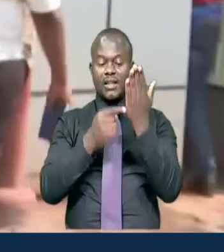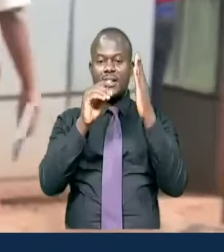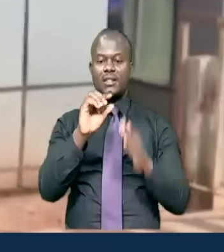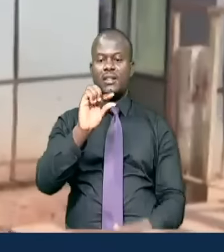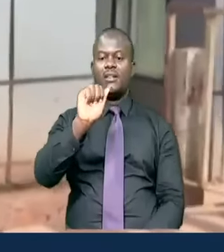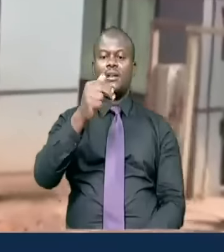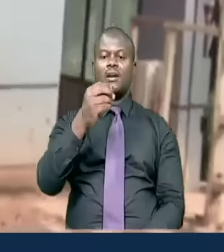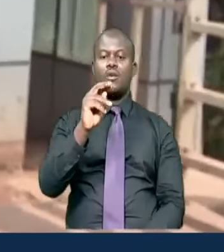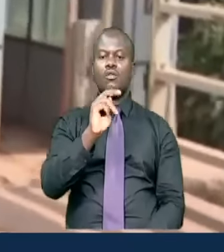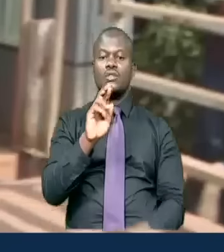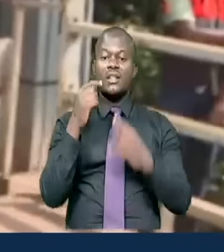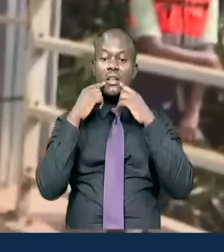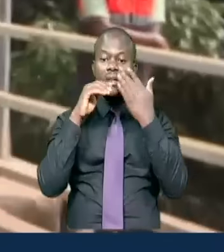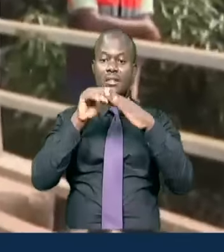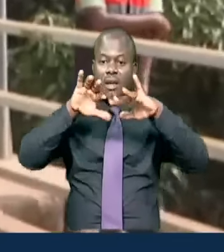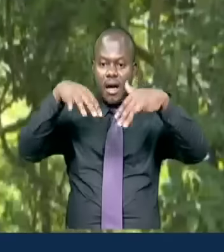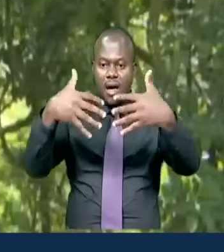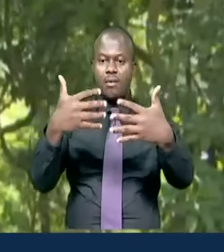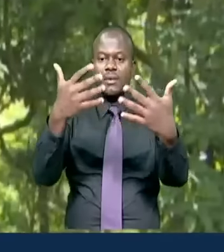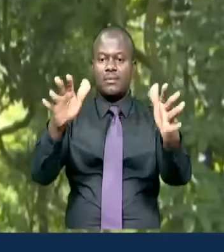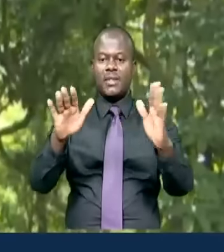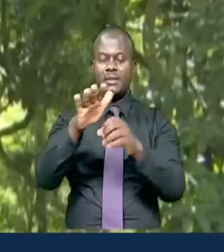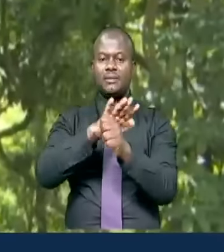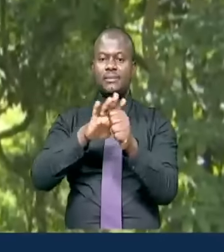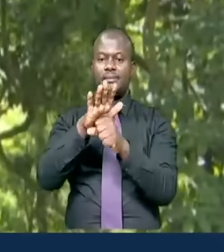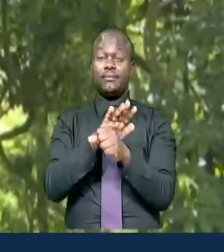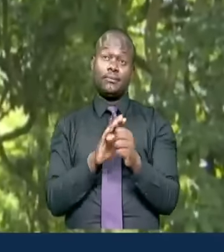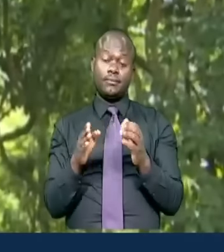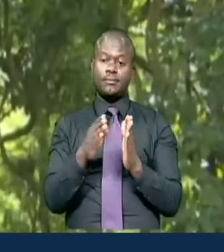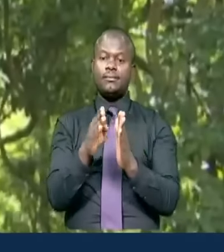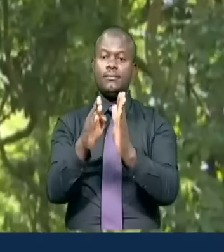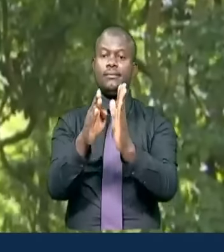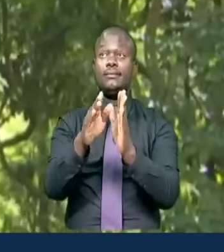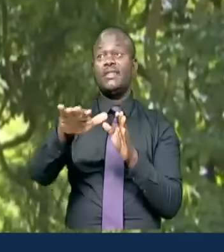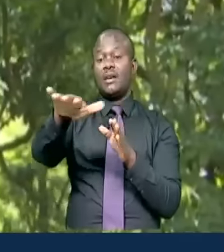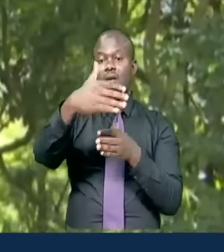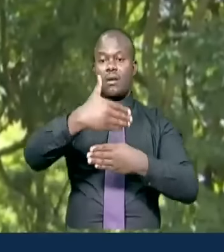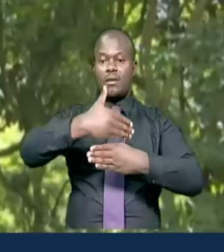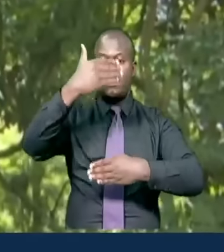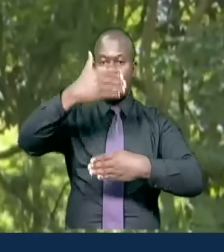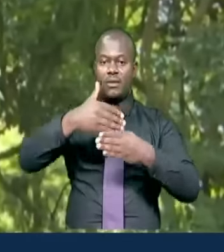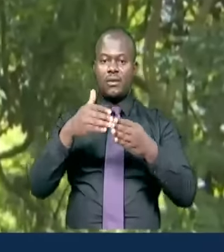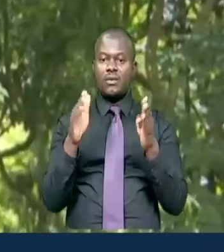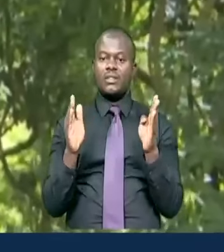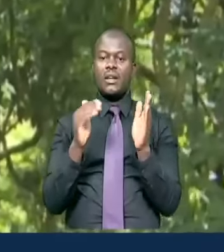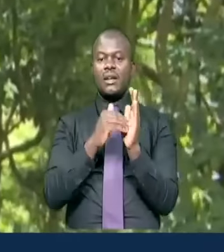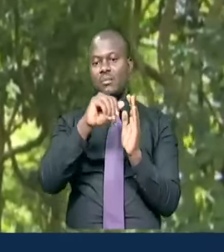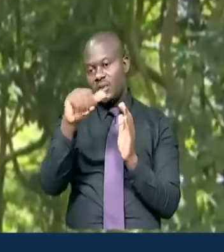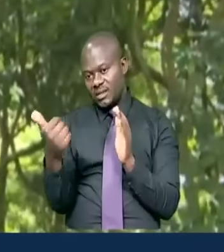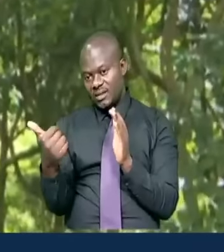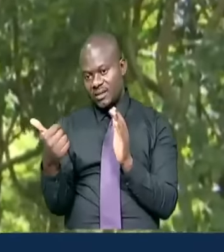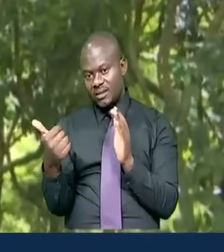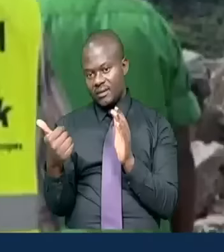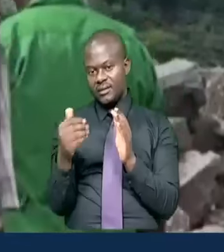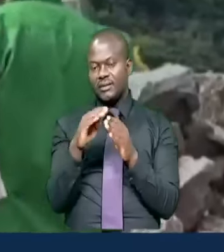Gahonzire yavuze uko uzabuteye numara kuzura. Usibye umuhanda niyo gate yo kwinjiramo hari n'indi gate ku